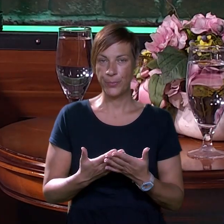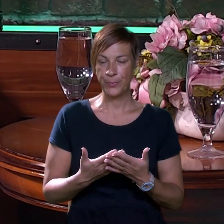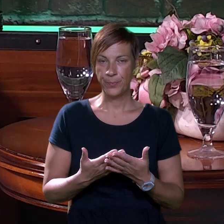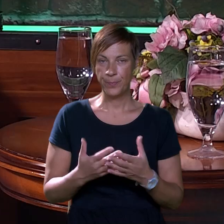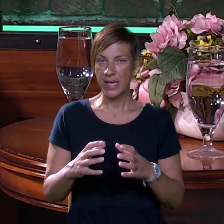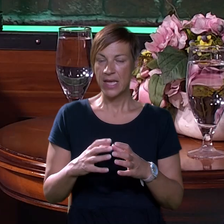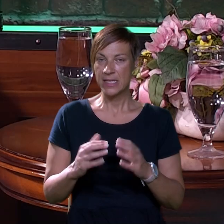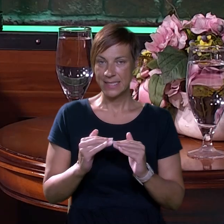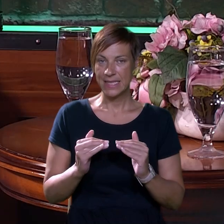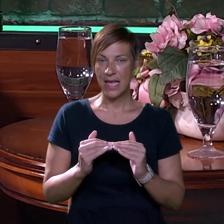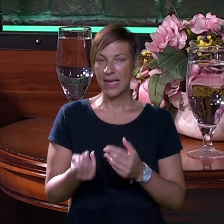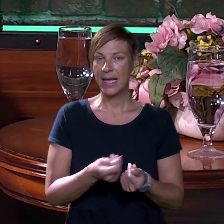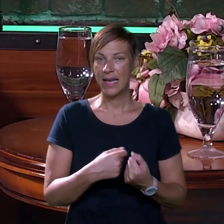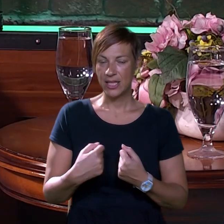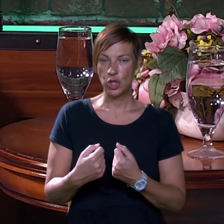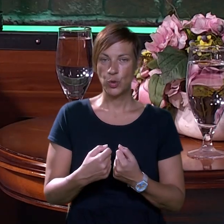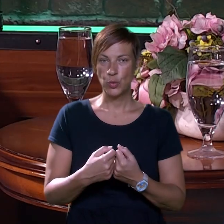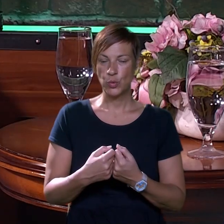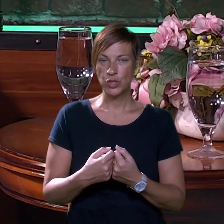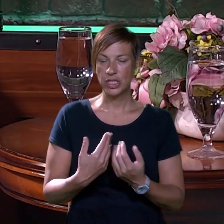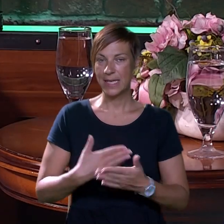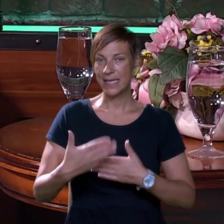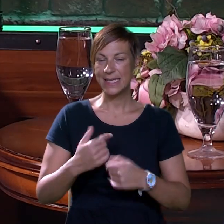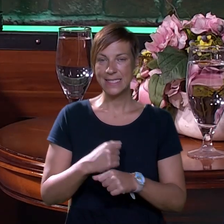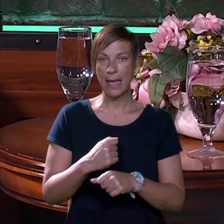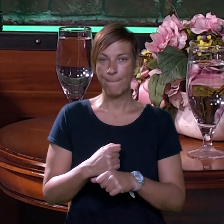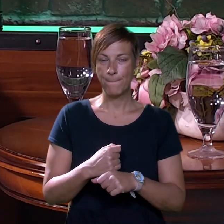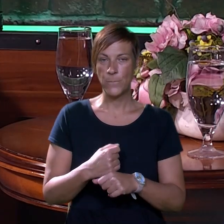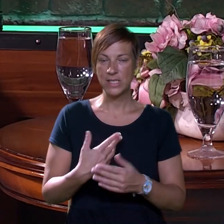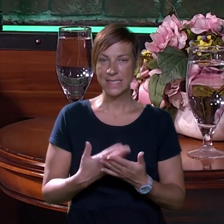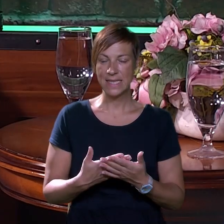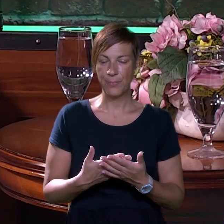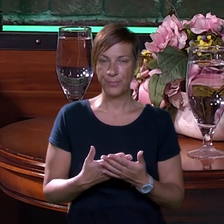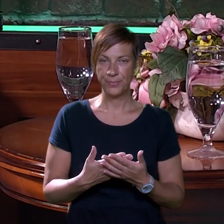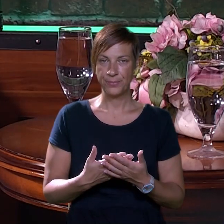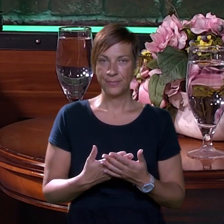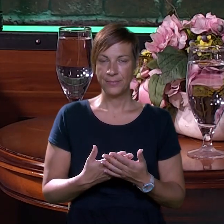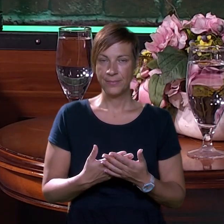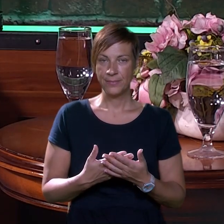dobro slagali, družili se iza posla. Onda je